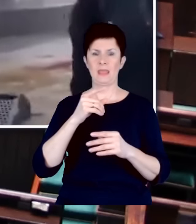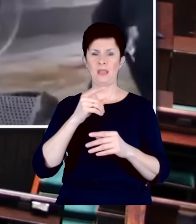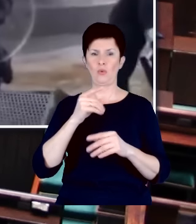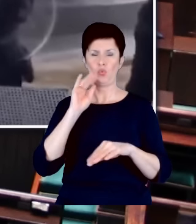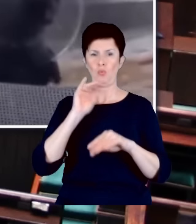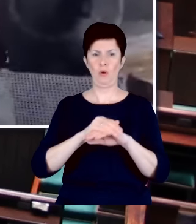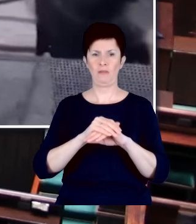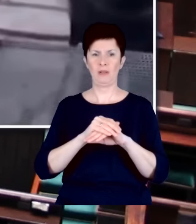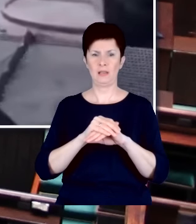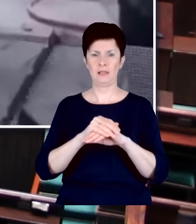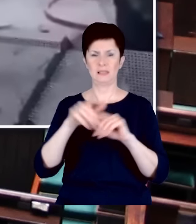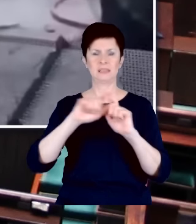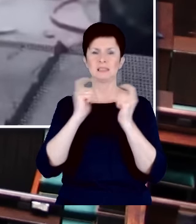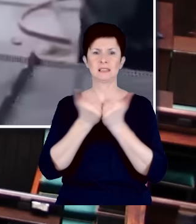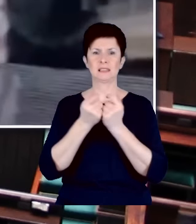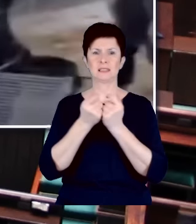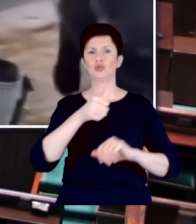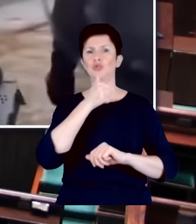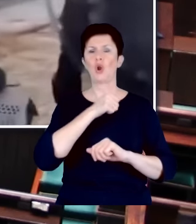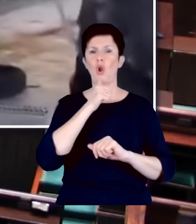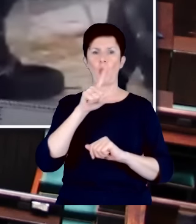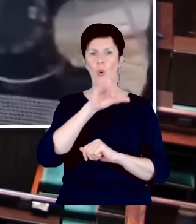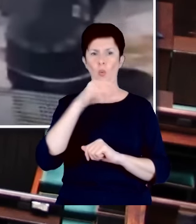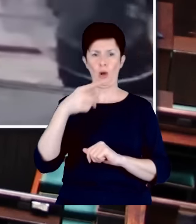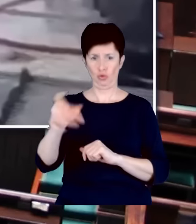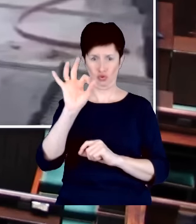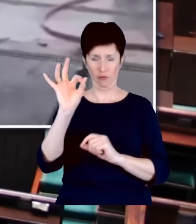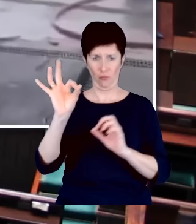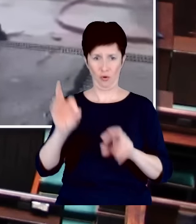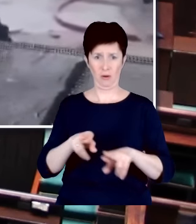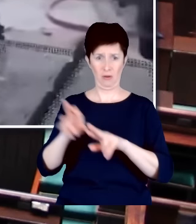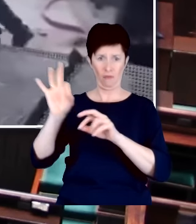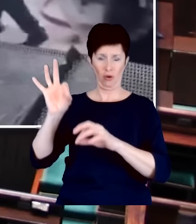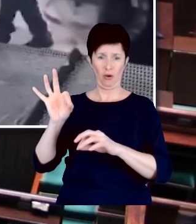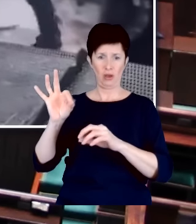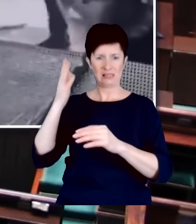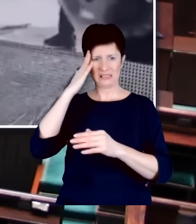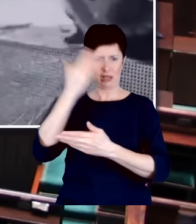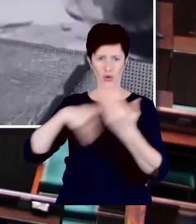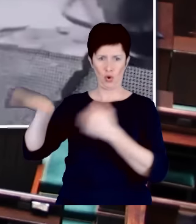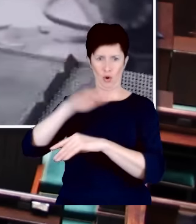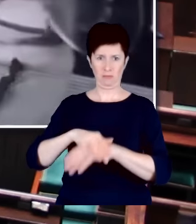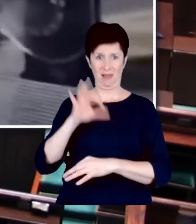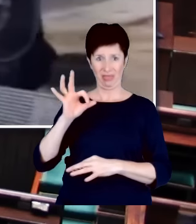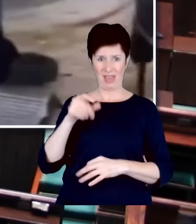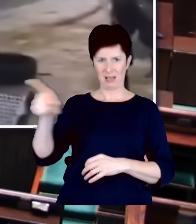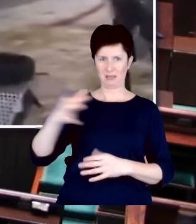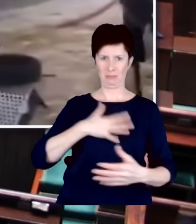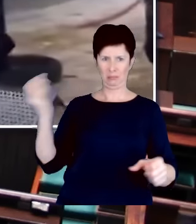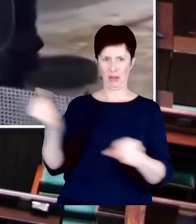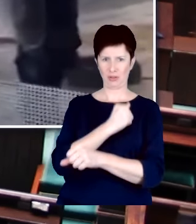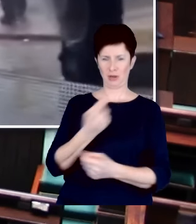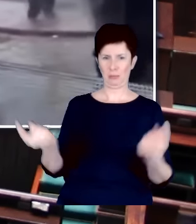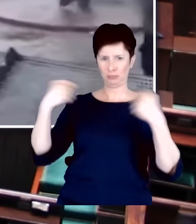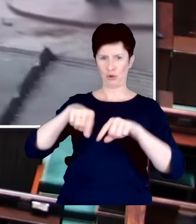całego tego zielonego dealu, to przecież jest wasze towarzystwo. To wy to zrobiliście i teraz pan ma czelność przychodzić do Republiki i mówić,